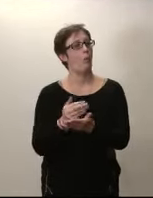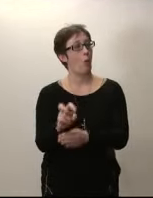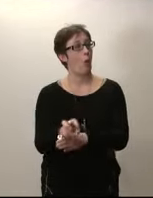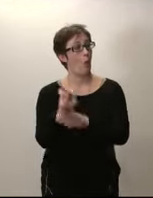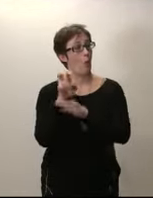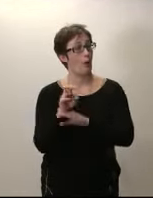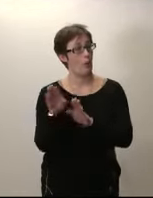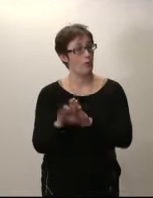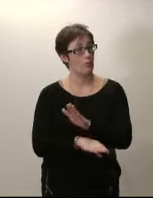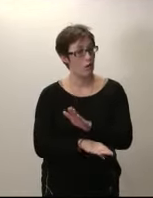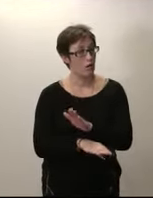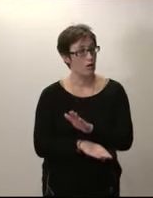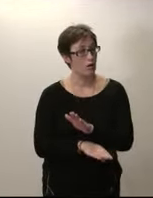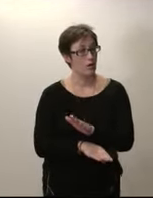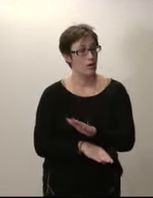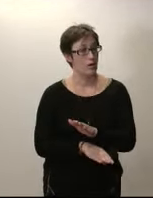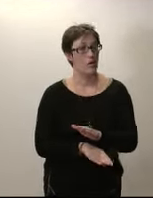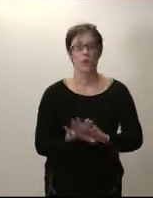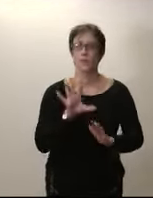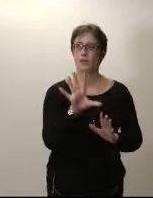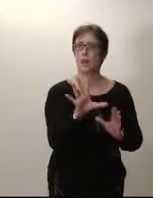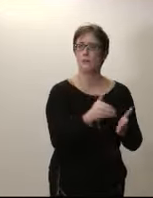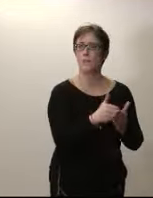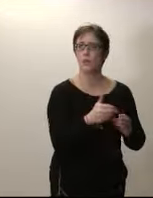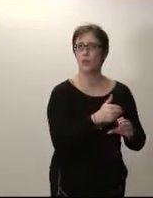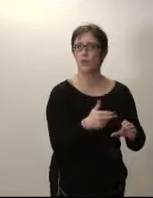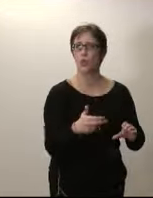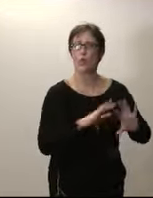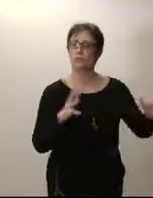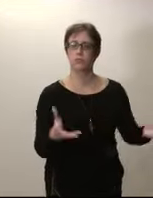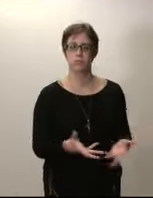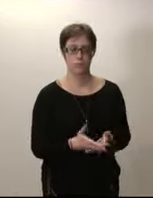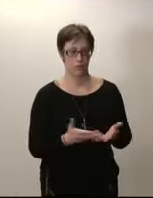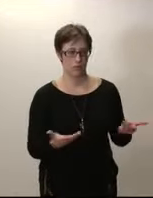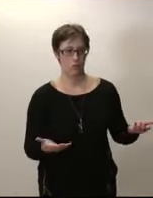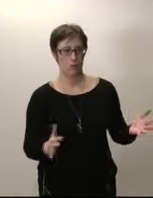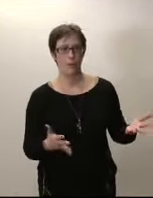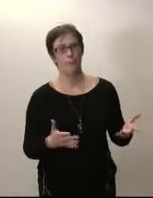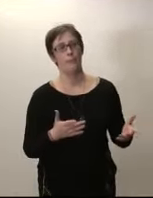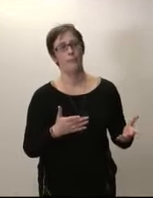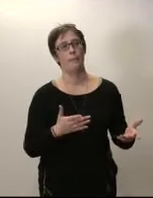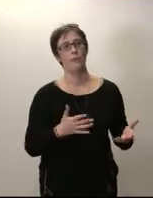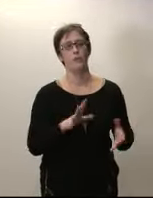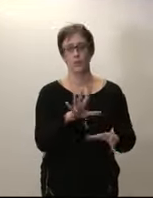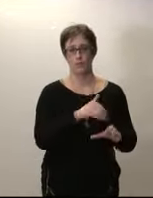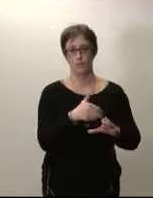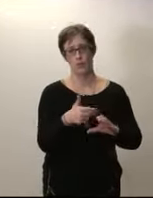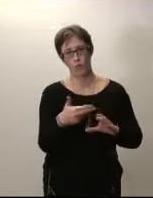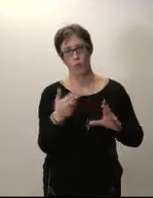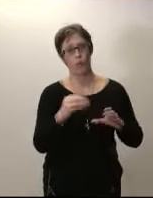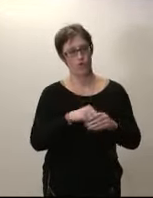de... Enfin, on diminue de 5 millions d'euros, en gros, par rapport à l'année précédente. On diminue